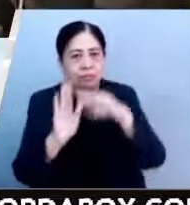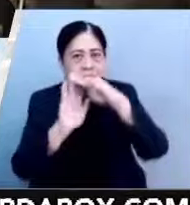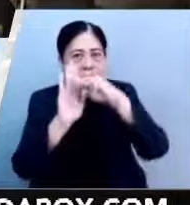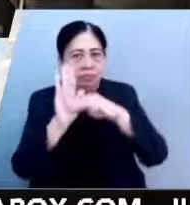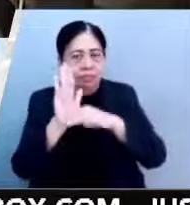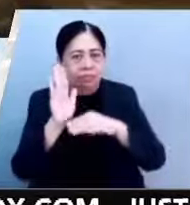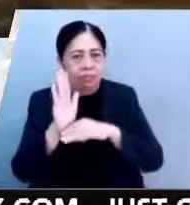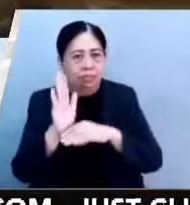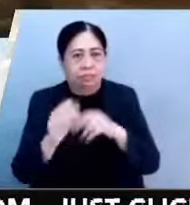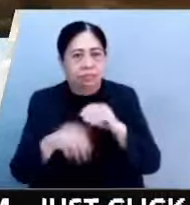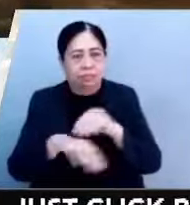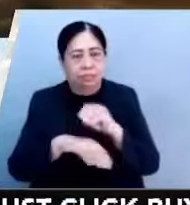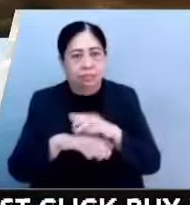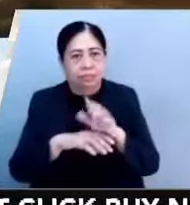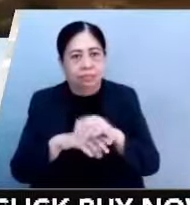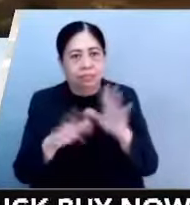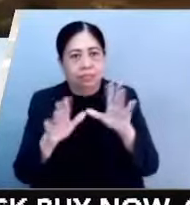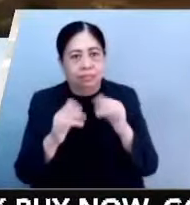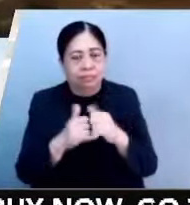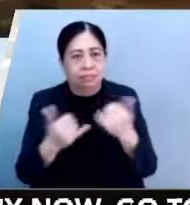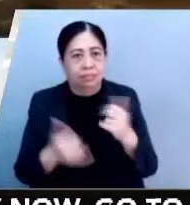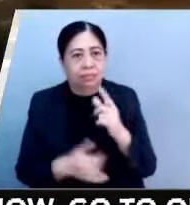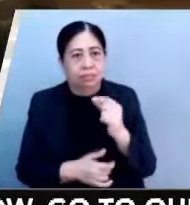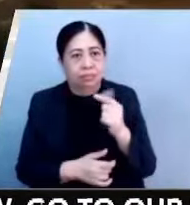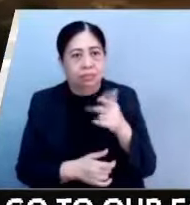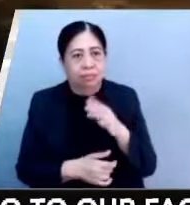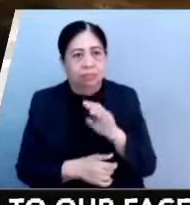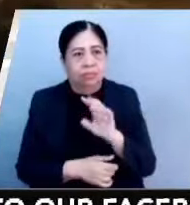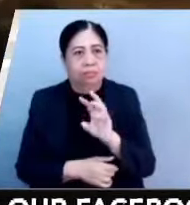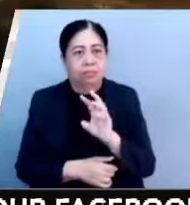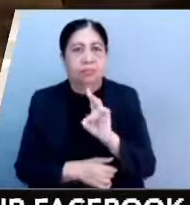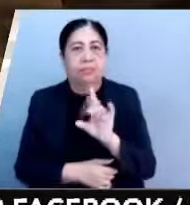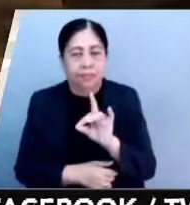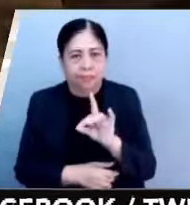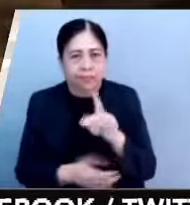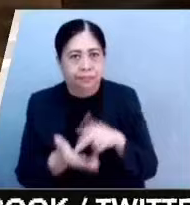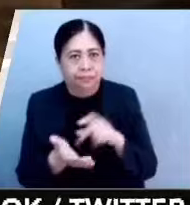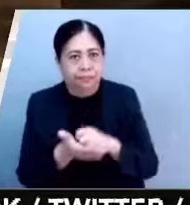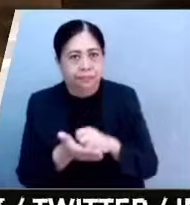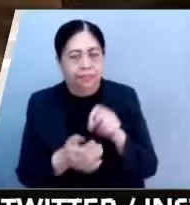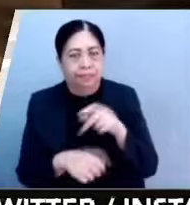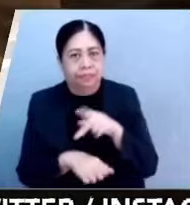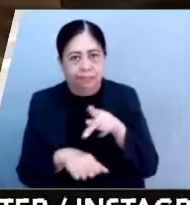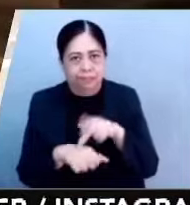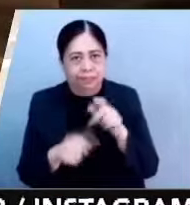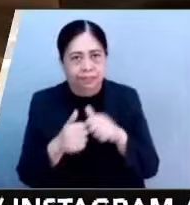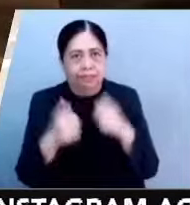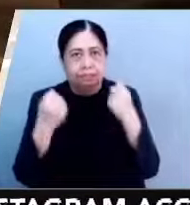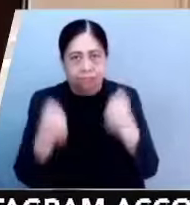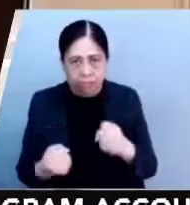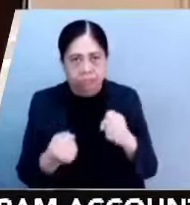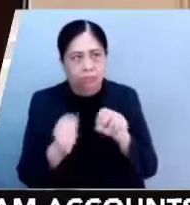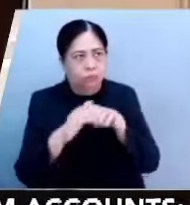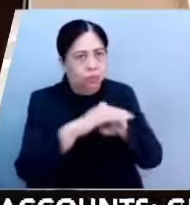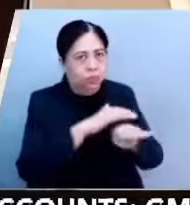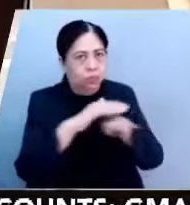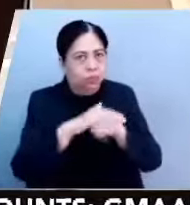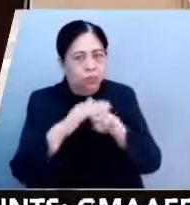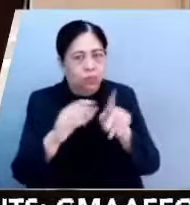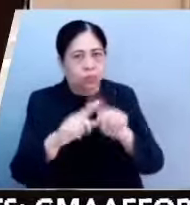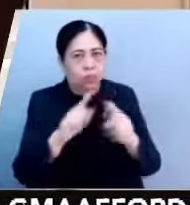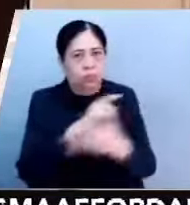advisory firm ngayong 2024 pang 78 na ang pasaporte ng Pilipinas sa mundo na may kakayahang Bumisita sa iba't ibang bansa ng